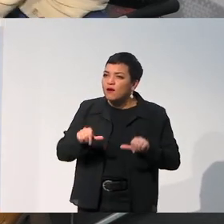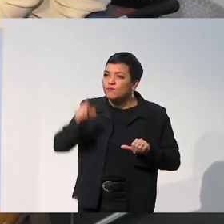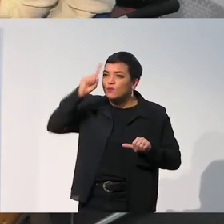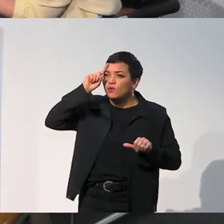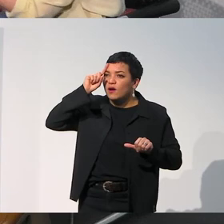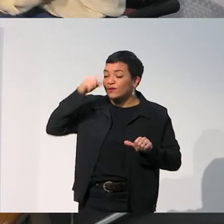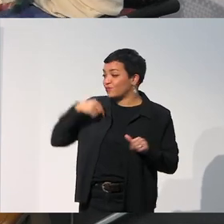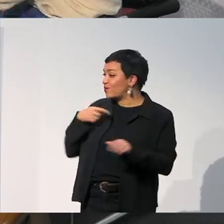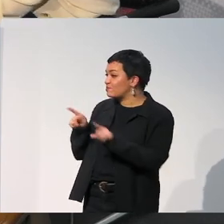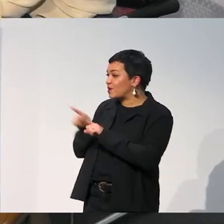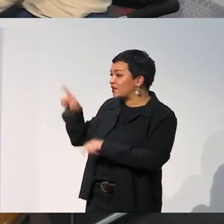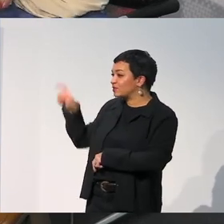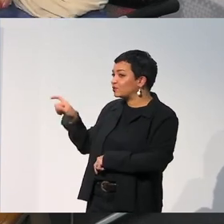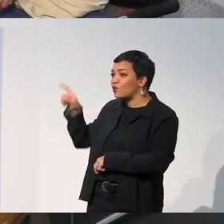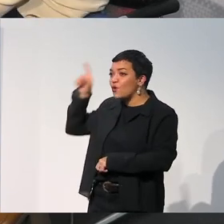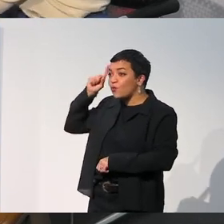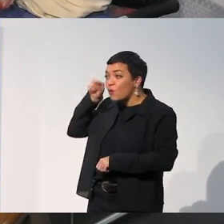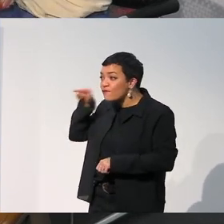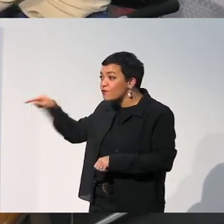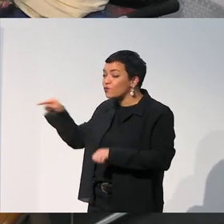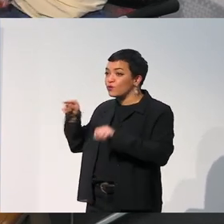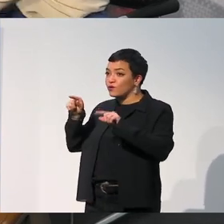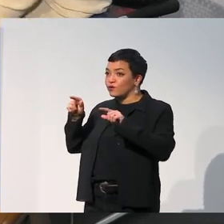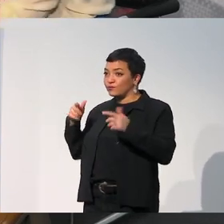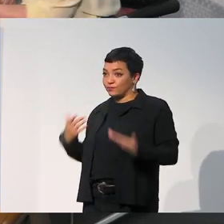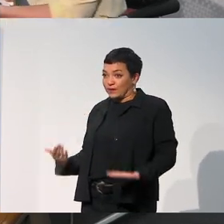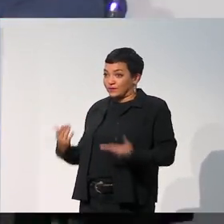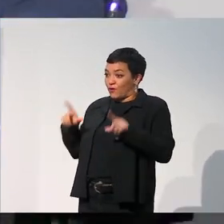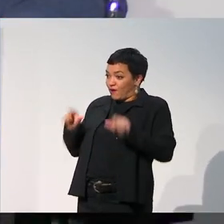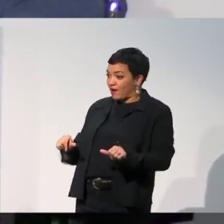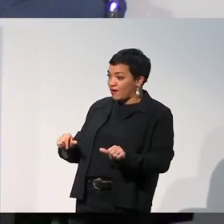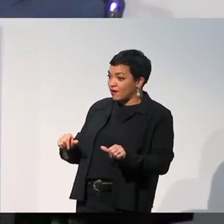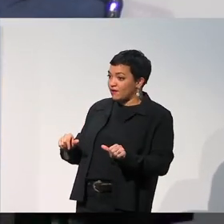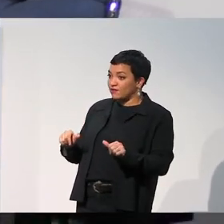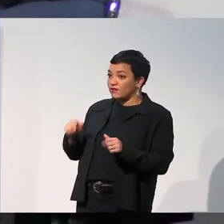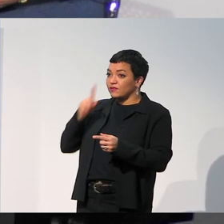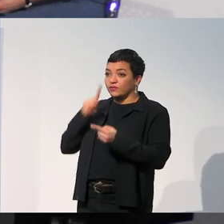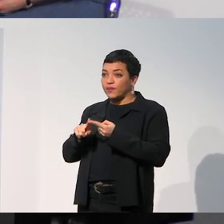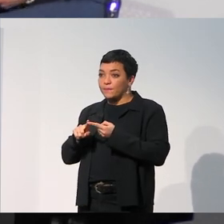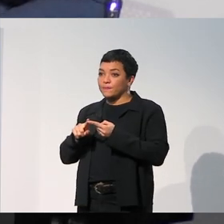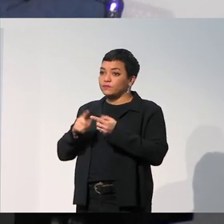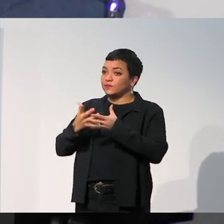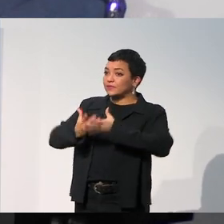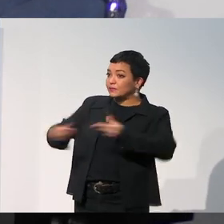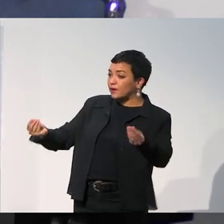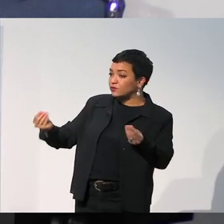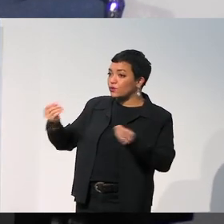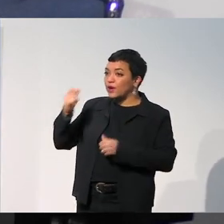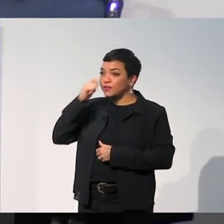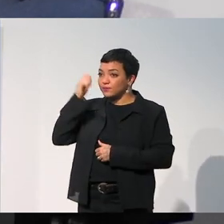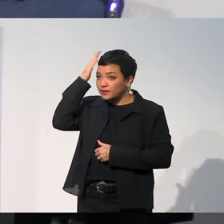vous pose la même question. Pourquoi vous êtes-vous là, à cet endroit-là, sur la question de la disparition des espèces, sur la